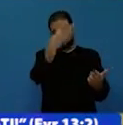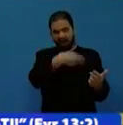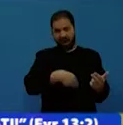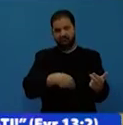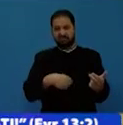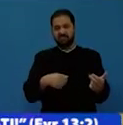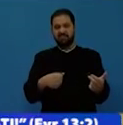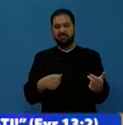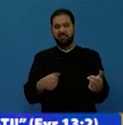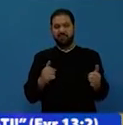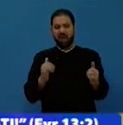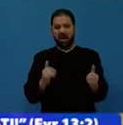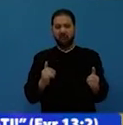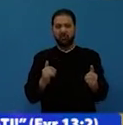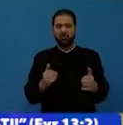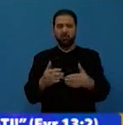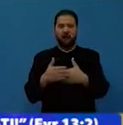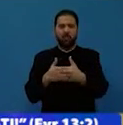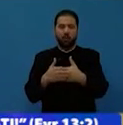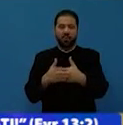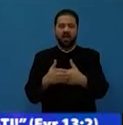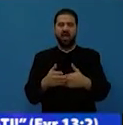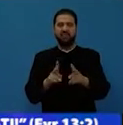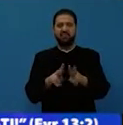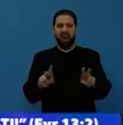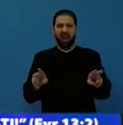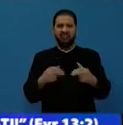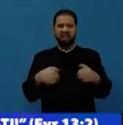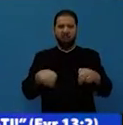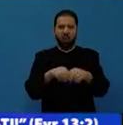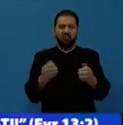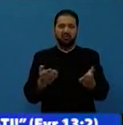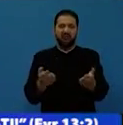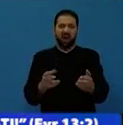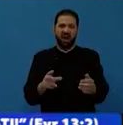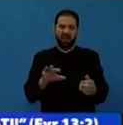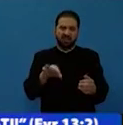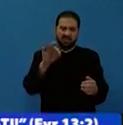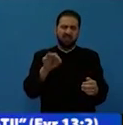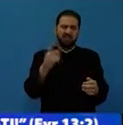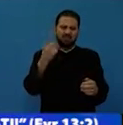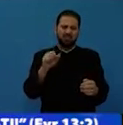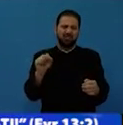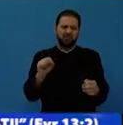acești semeni ai noștri care se află într-o situație dramatică în realitate